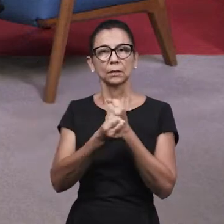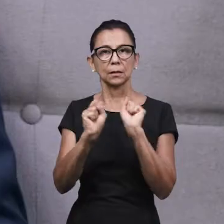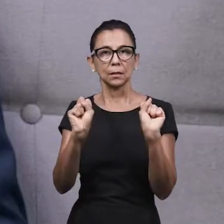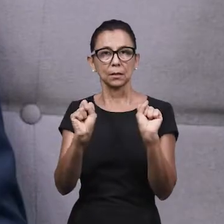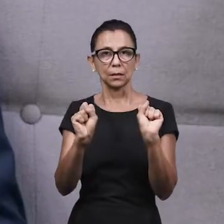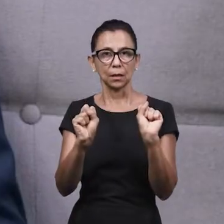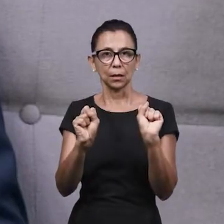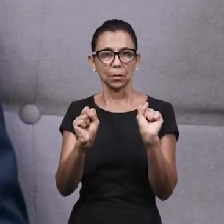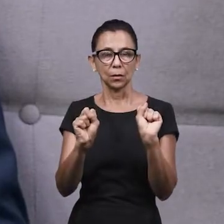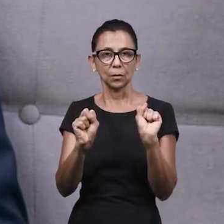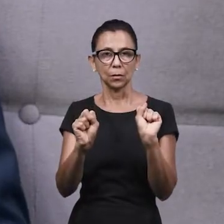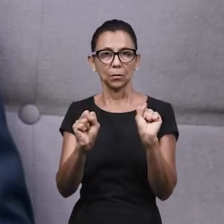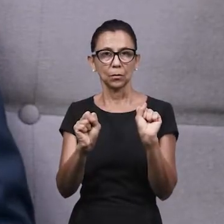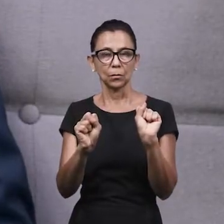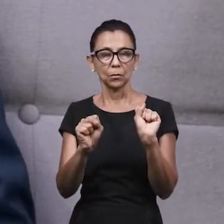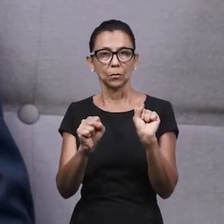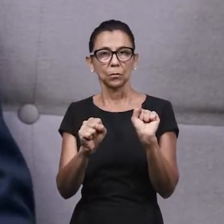13.